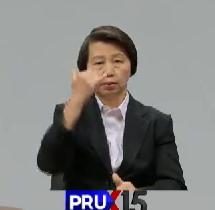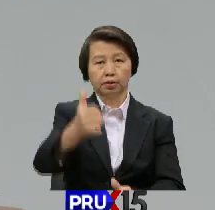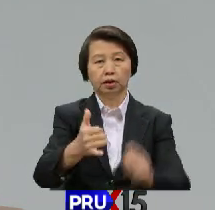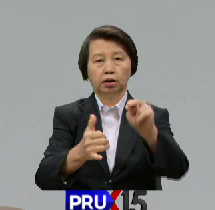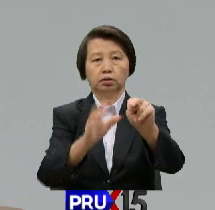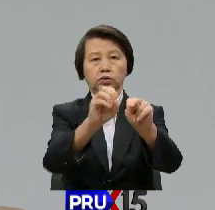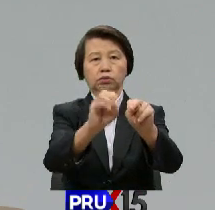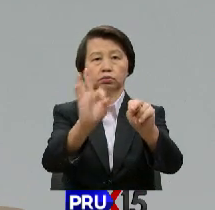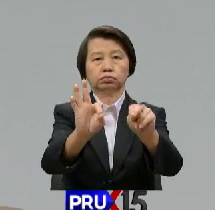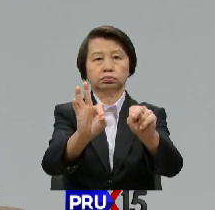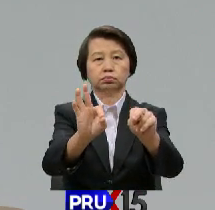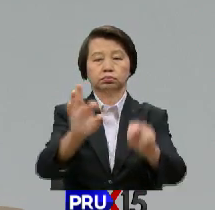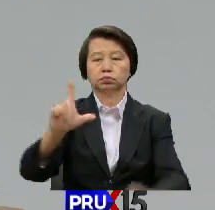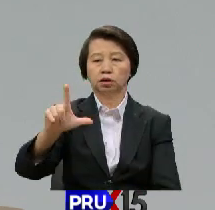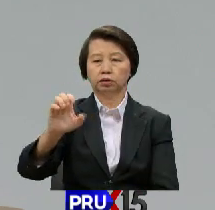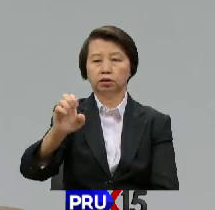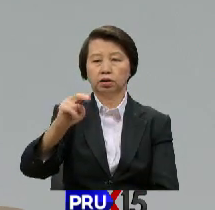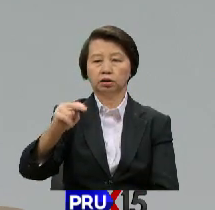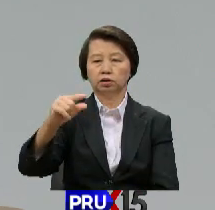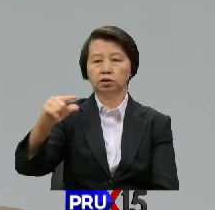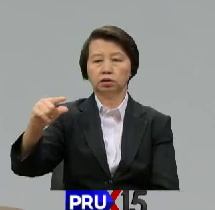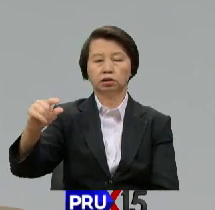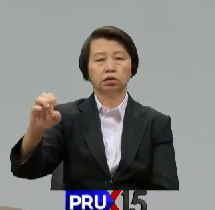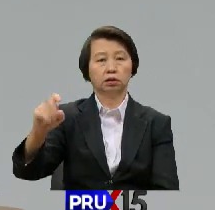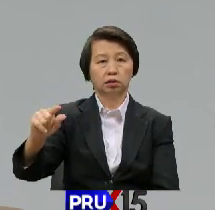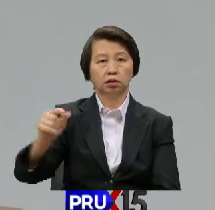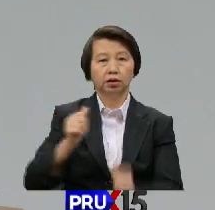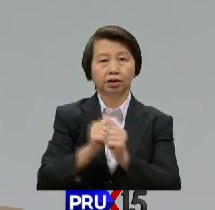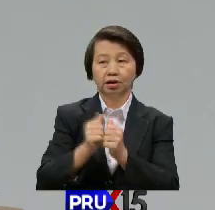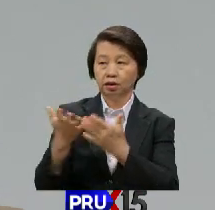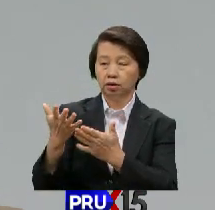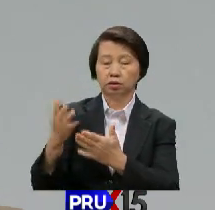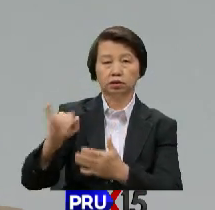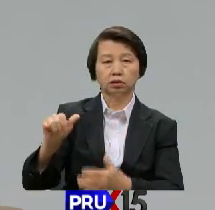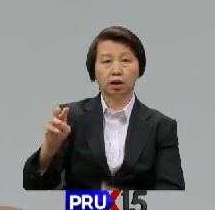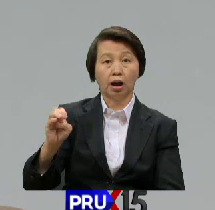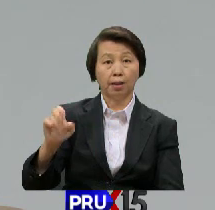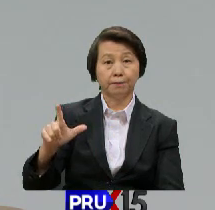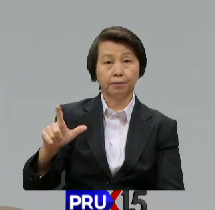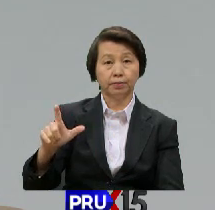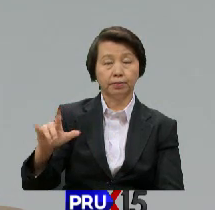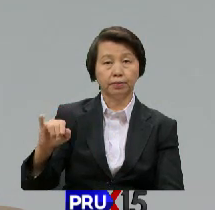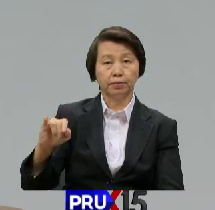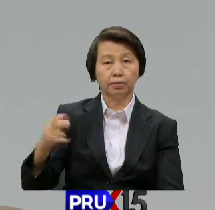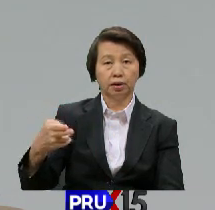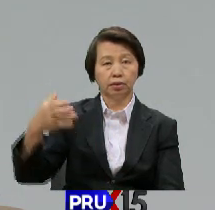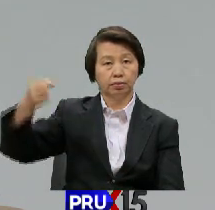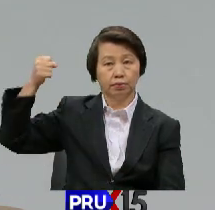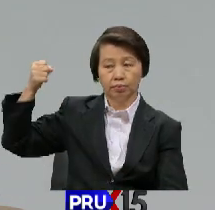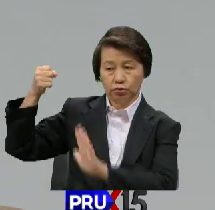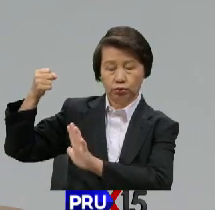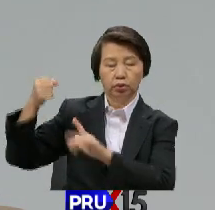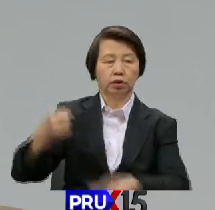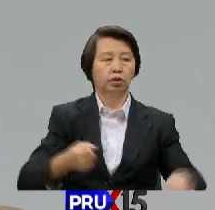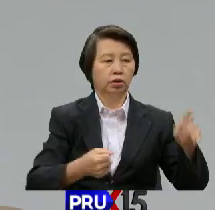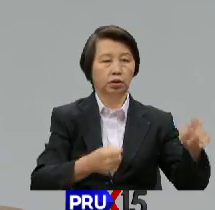n09 lenggeng bersama dengan Jamilah Jamal tapi terlebih dahulu kita akan bersama dengan gerakan kita di Nurul Asiah